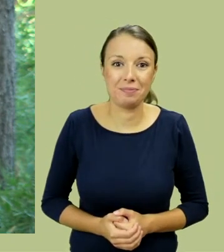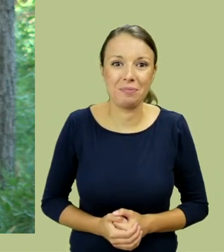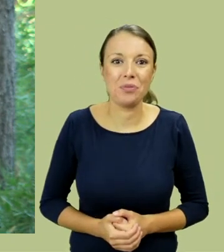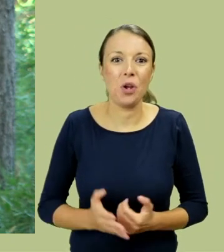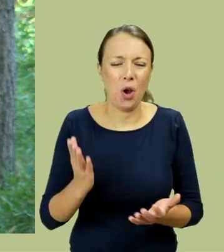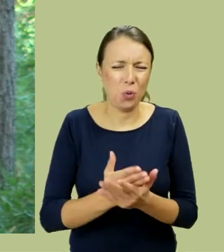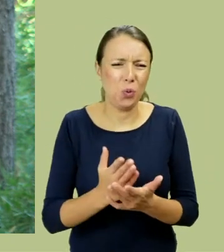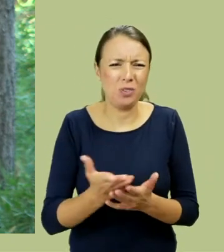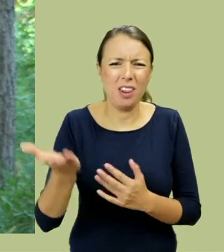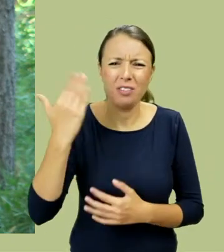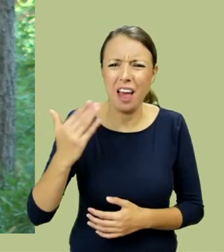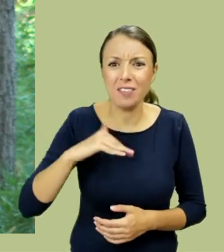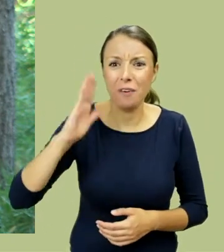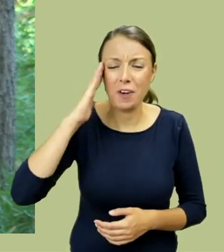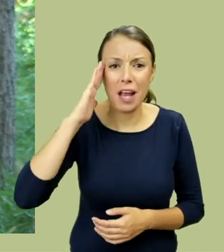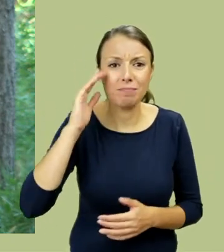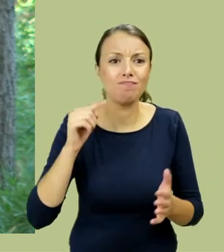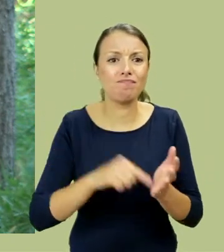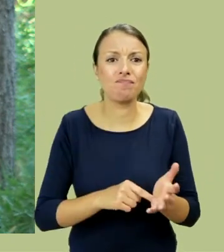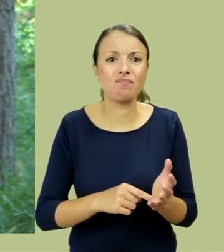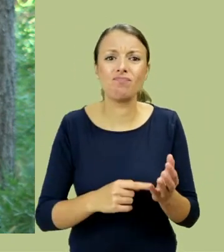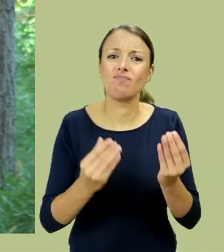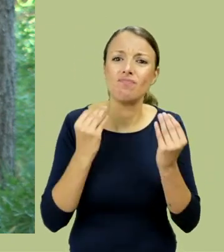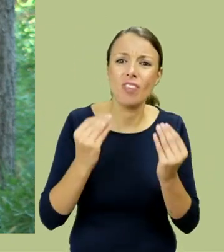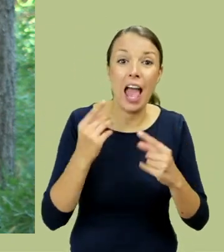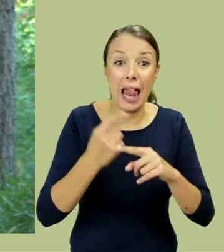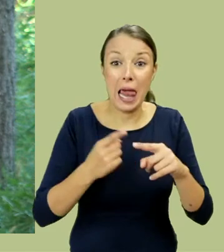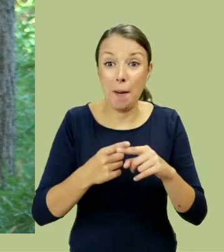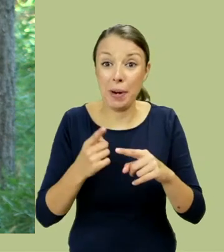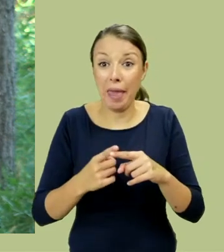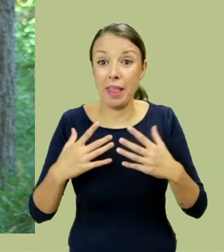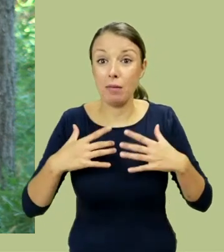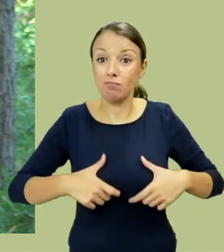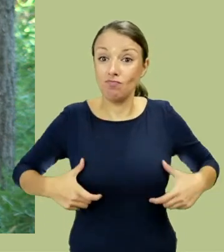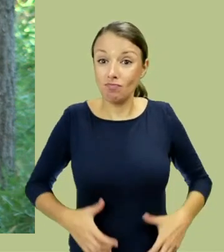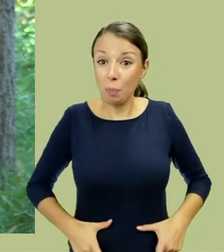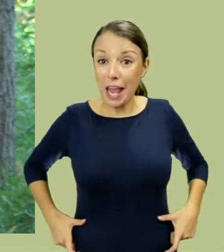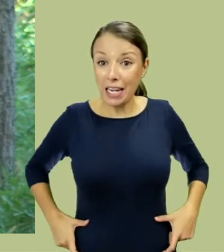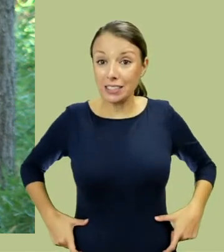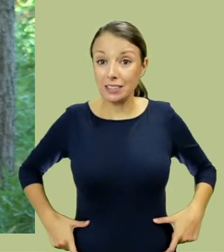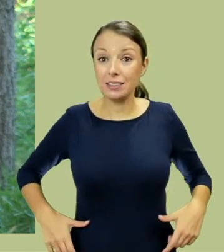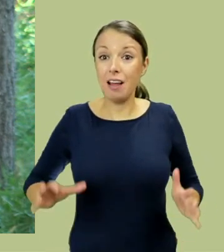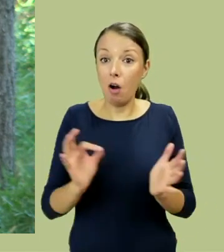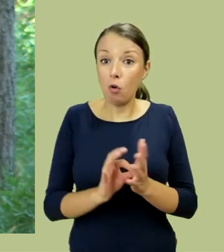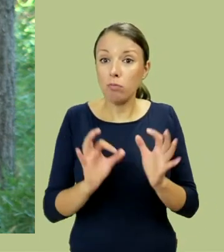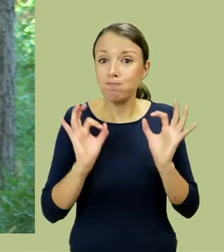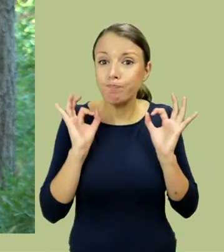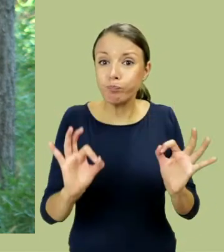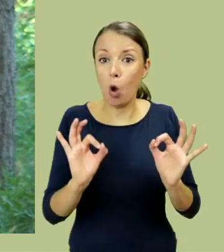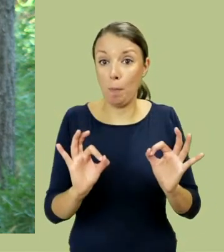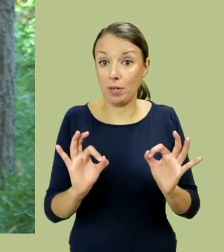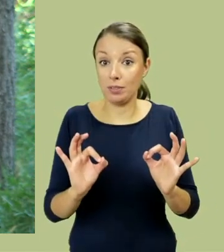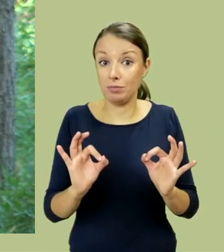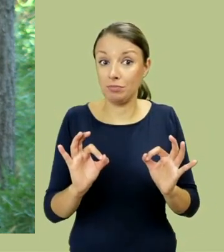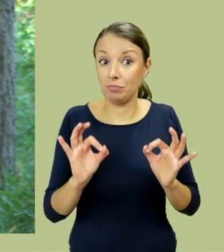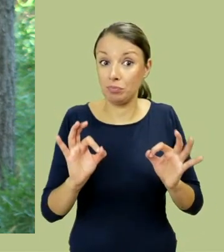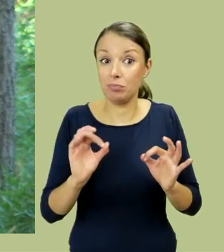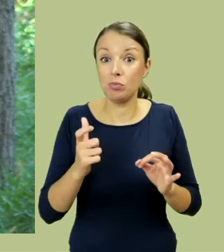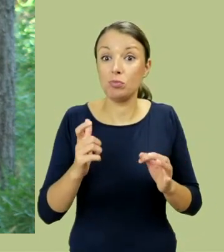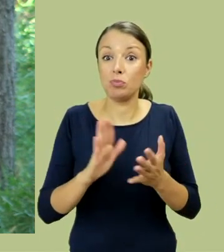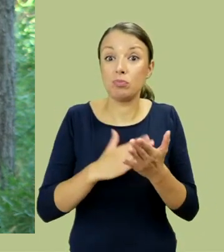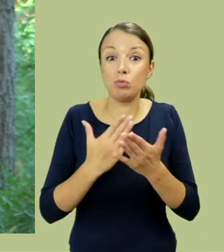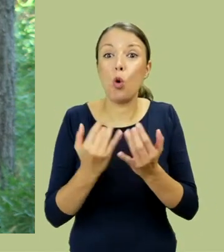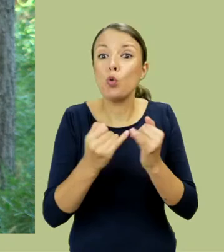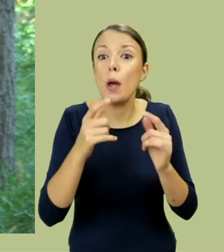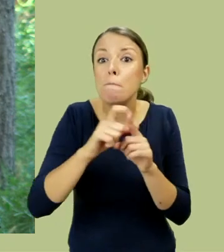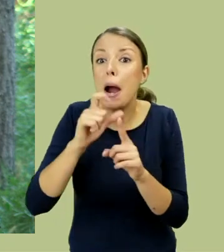że doskonałym elementem bielizny na to, żeby przenosić takie rzeczy jak duża ilość małych